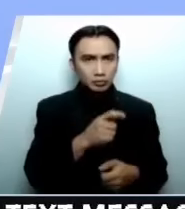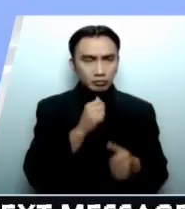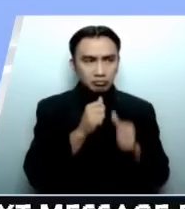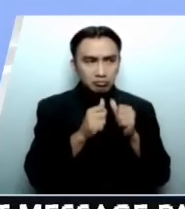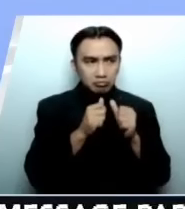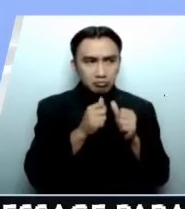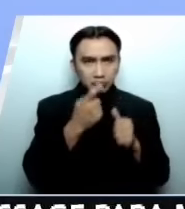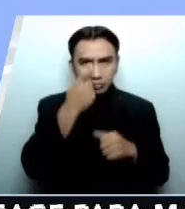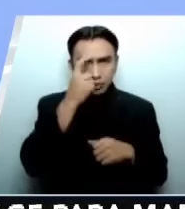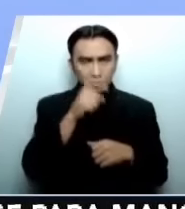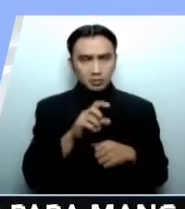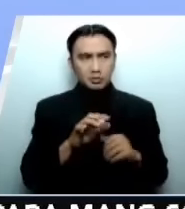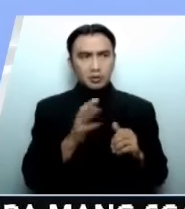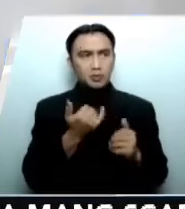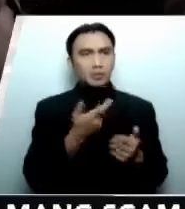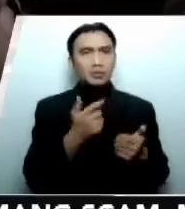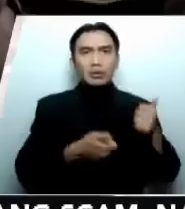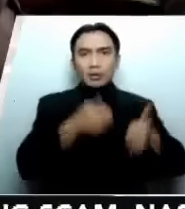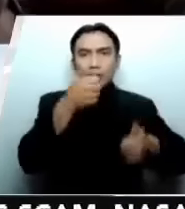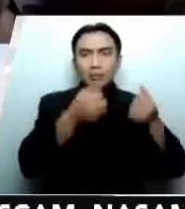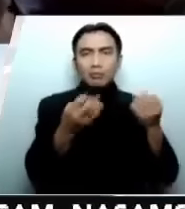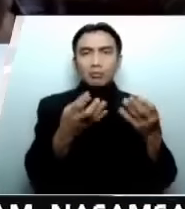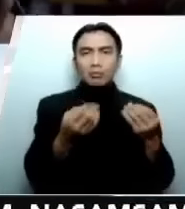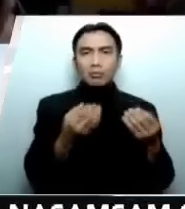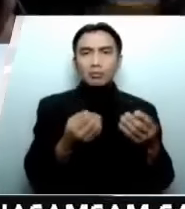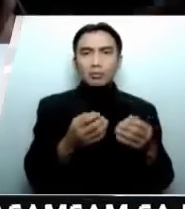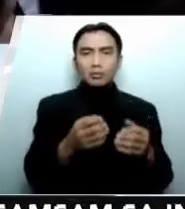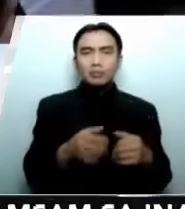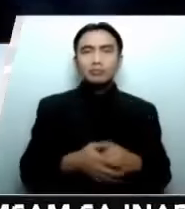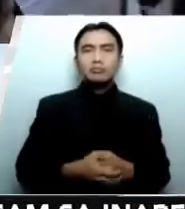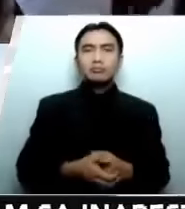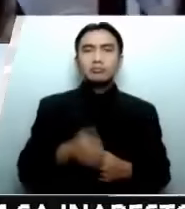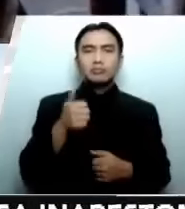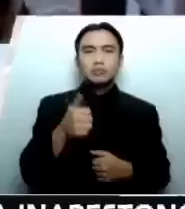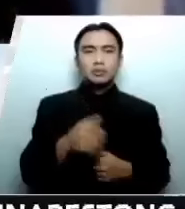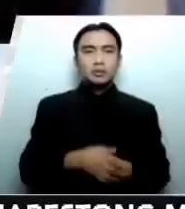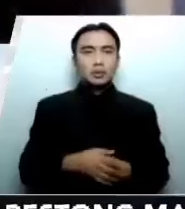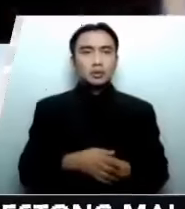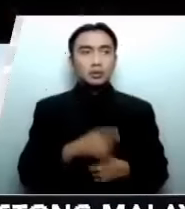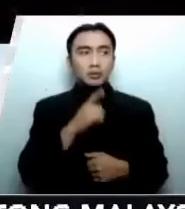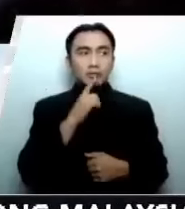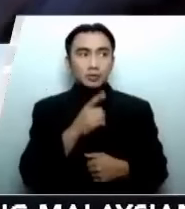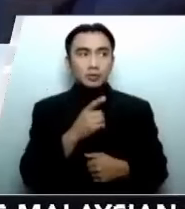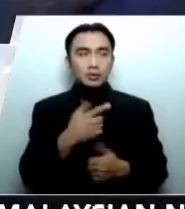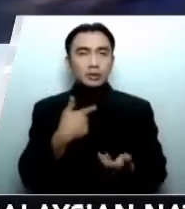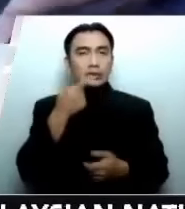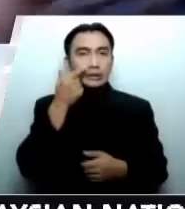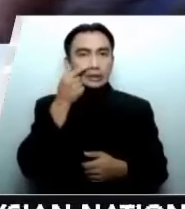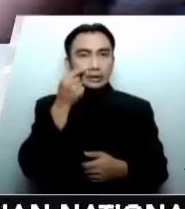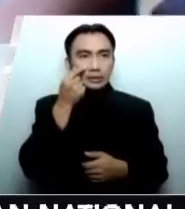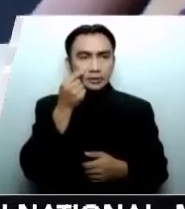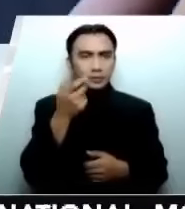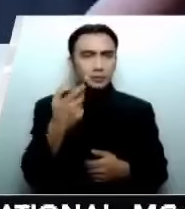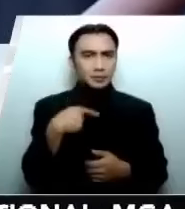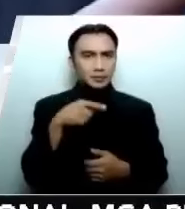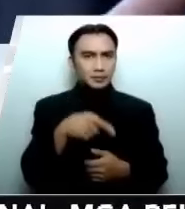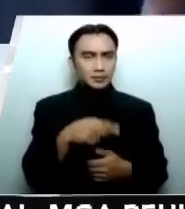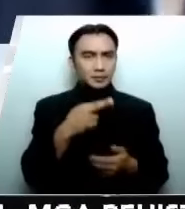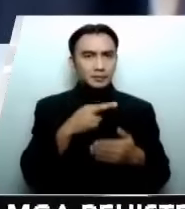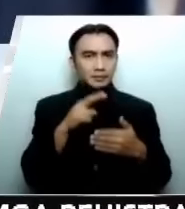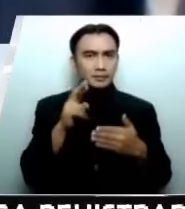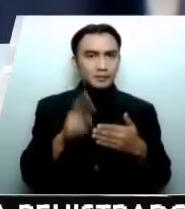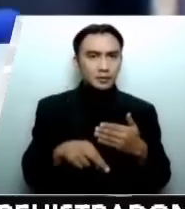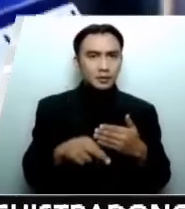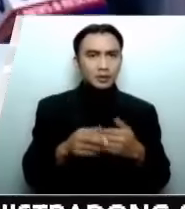sa jackpot kamakailan. Ayon sa Senadora, mathematically improbable ang mga resulta at nananakawan daw ang mga